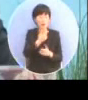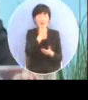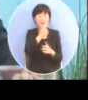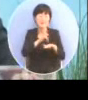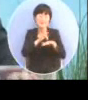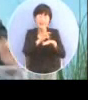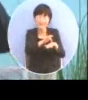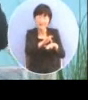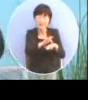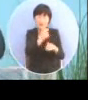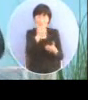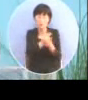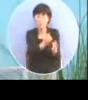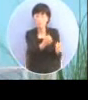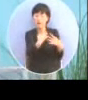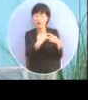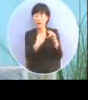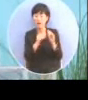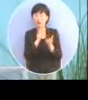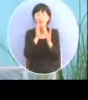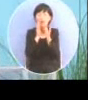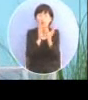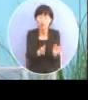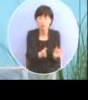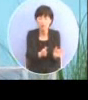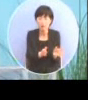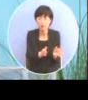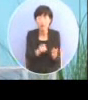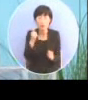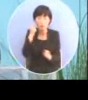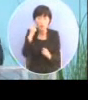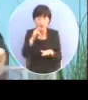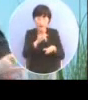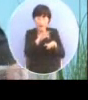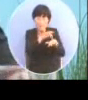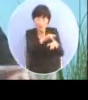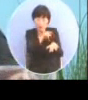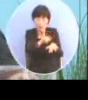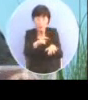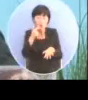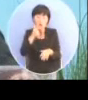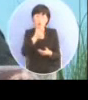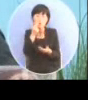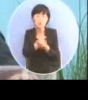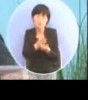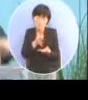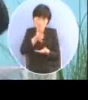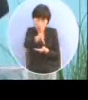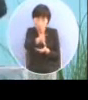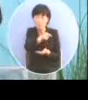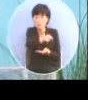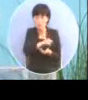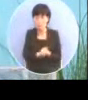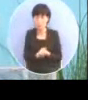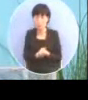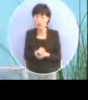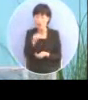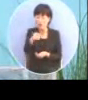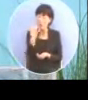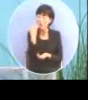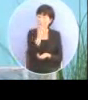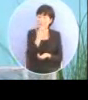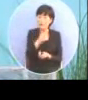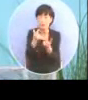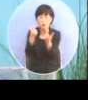bị Satan lừa dối. Tại vì cha các ngươi là ma quỷ chuyên lừa dối. 너는 베드로라 너는 반석이 될